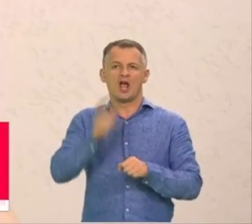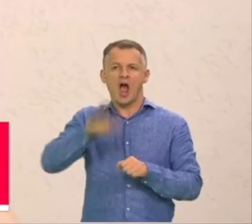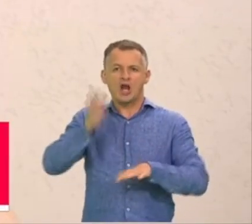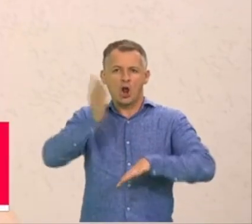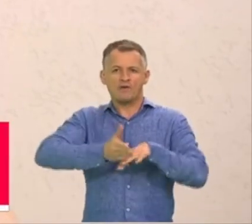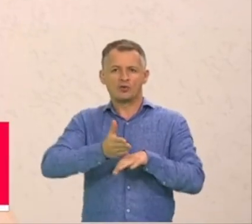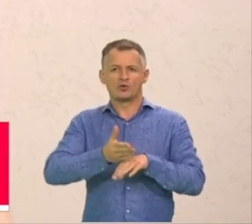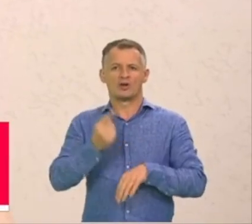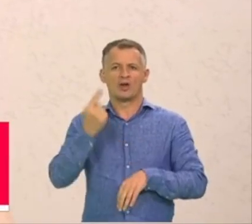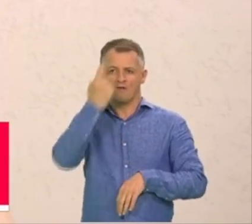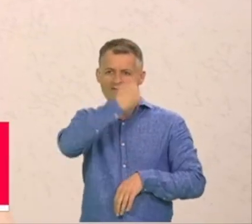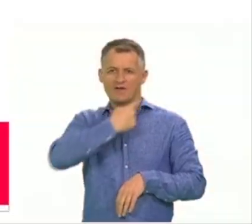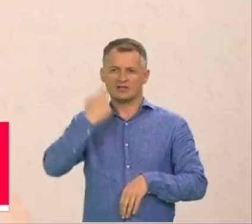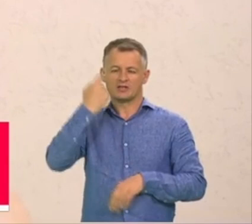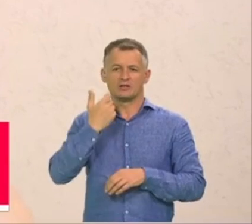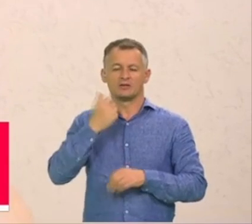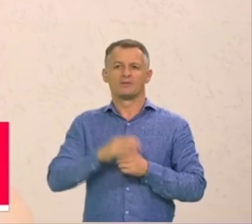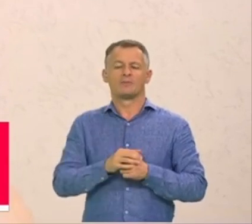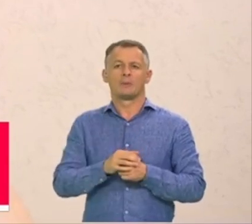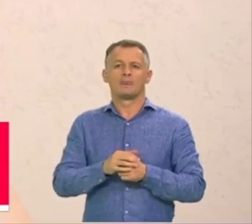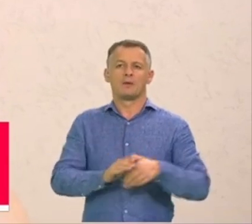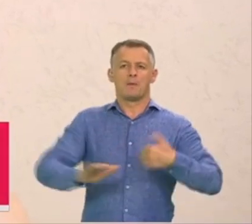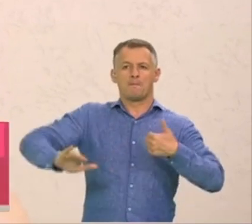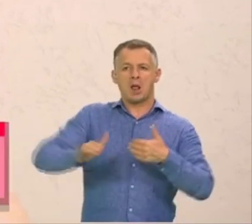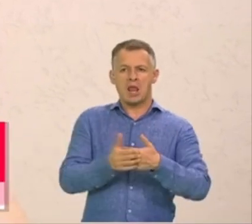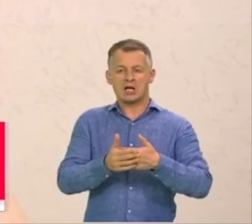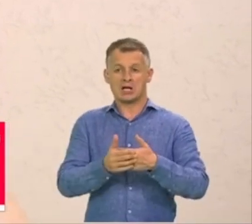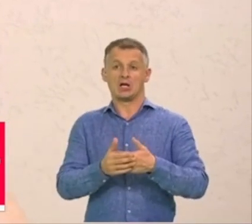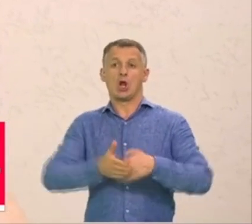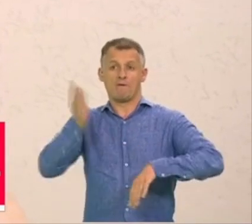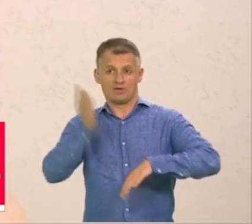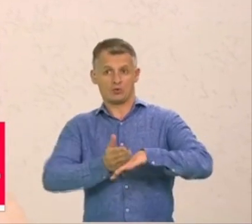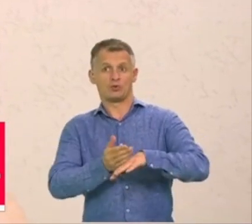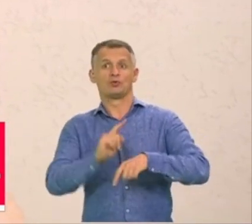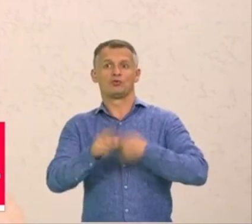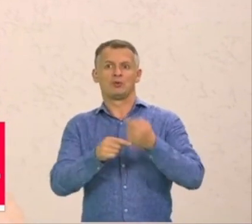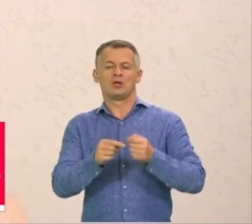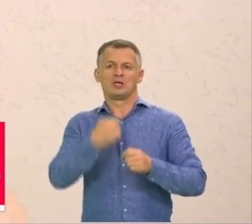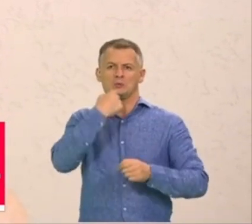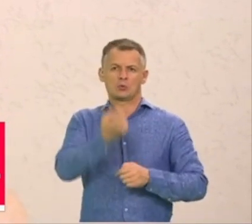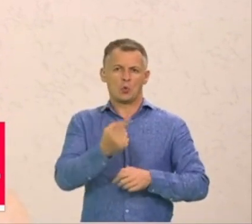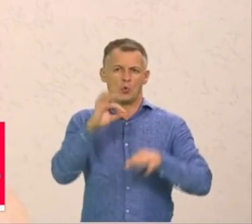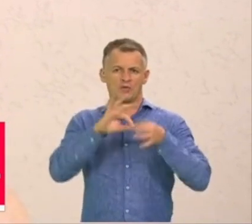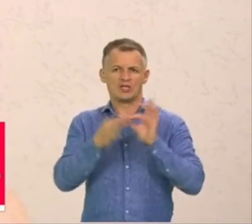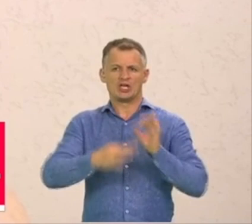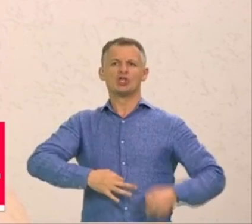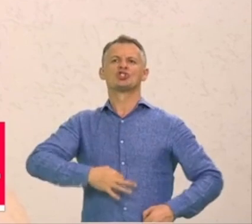l-a prins de față. Pe lângă violența fizică, i-a adresat și niște cuvinte extrem de